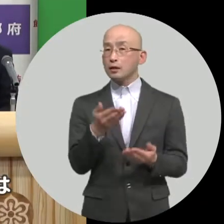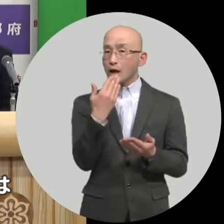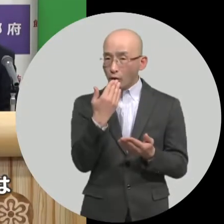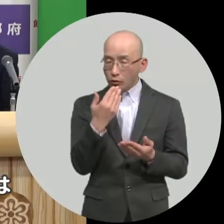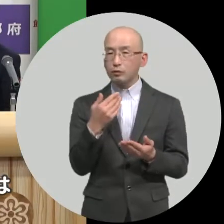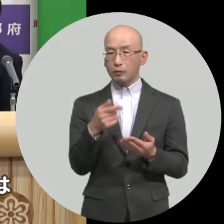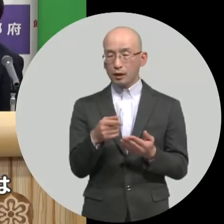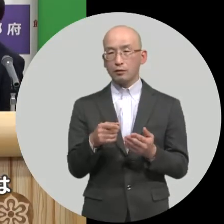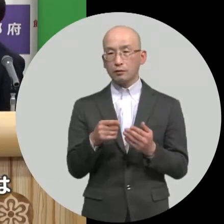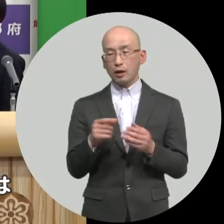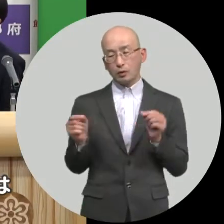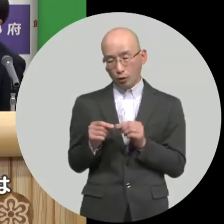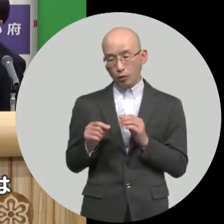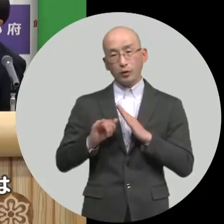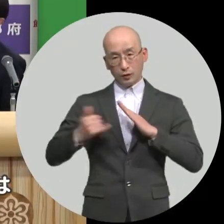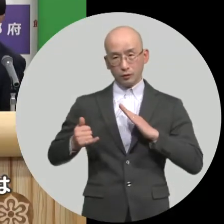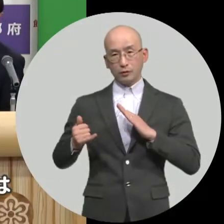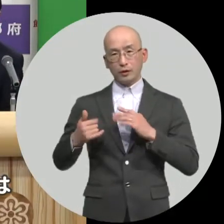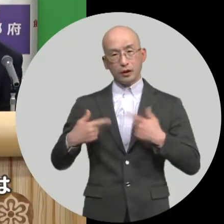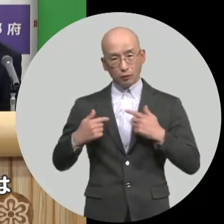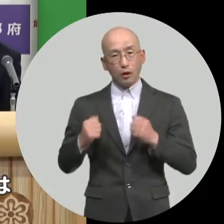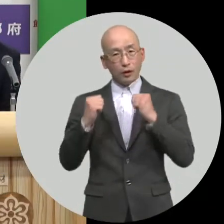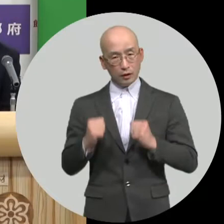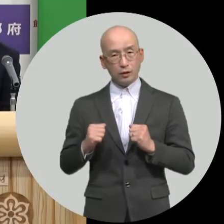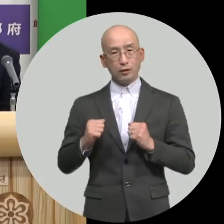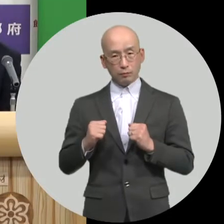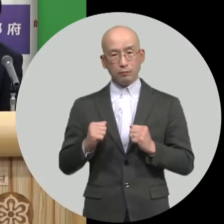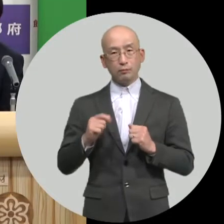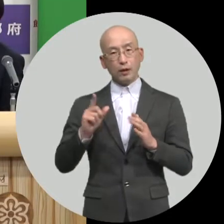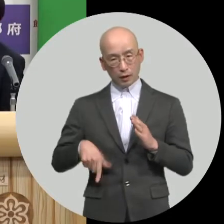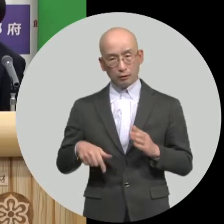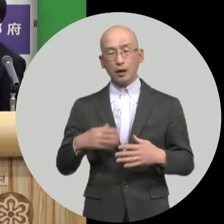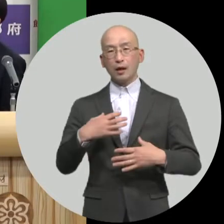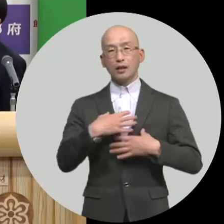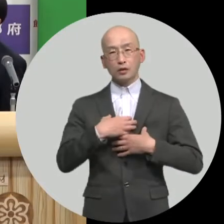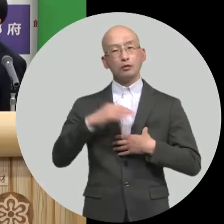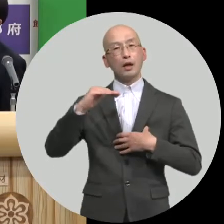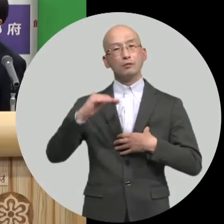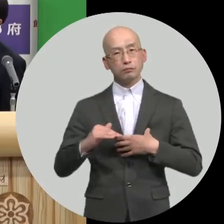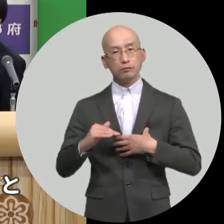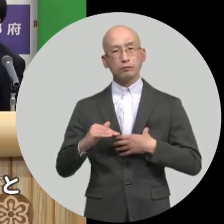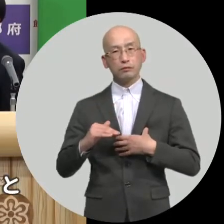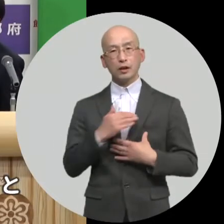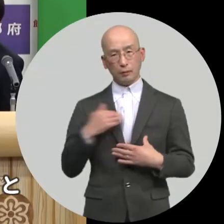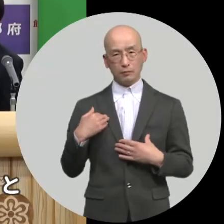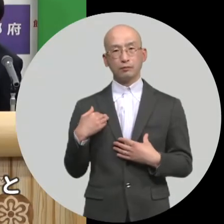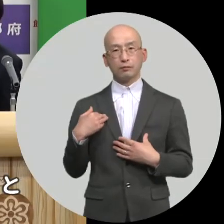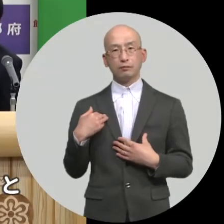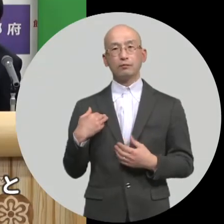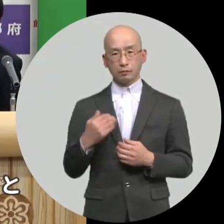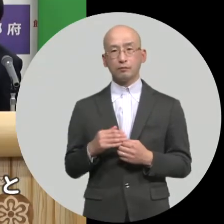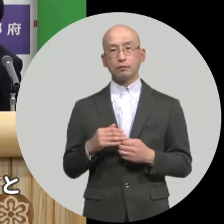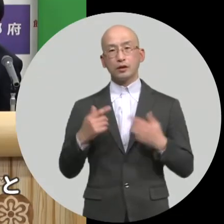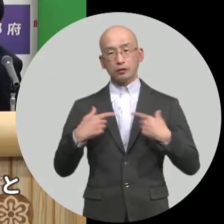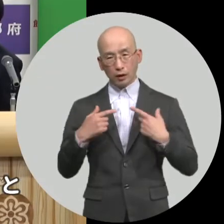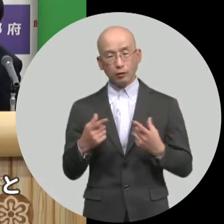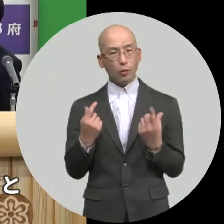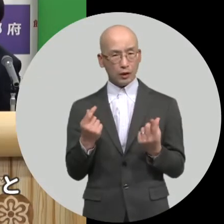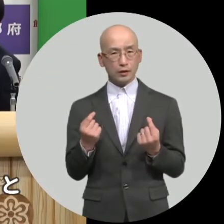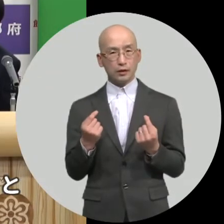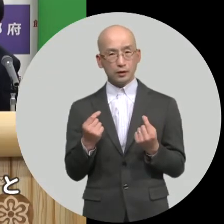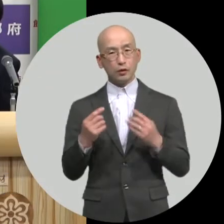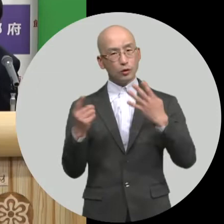とか、まあ、いつも一緒にいる方とやれば、まあ、感染のリスクが非常に少ないわけでございます。それから従来から言っております、4人以下、2時間を